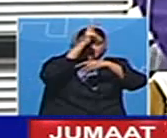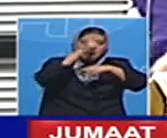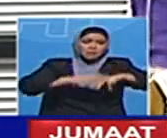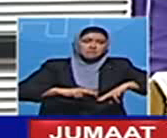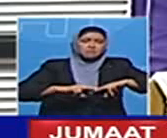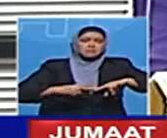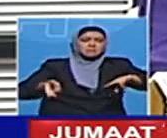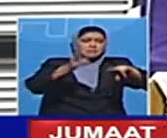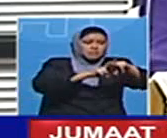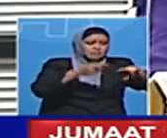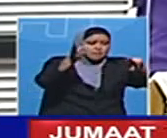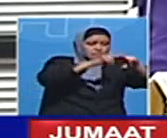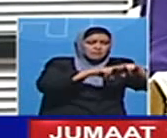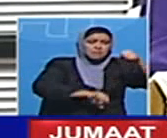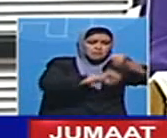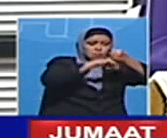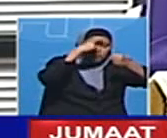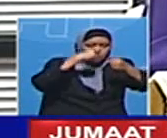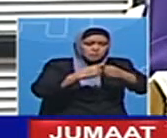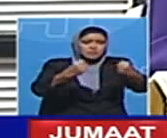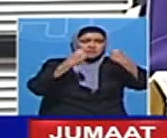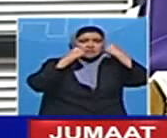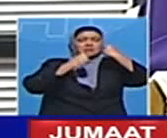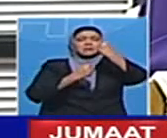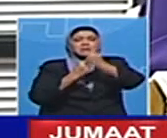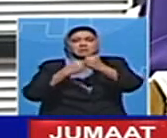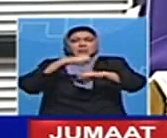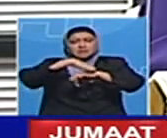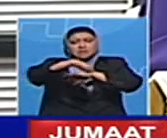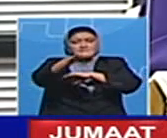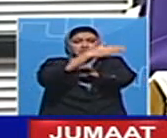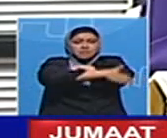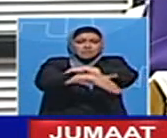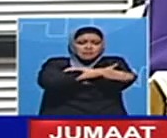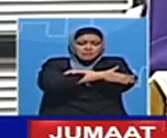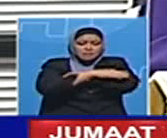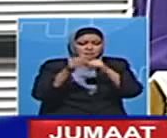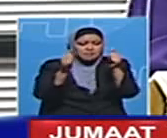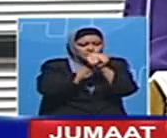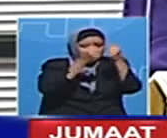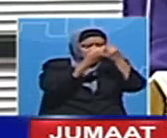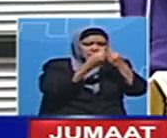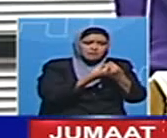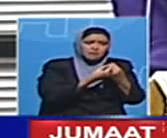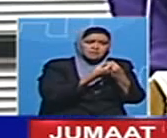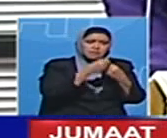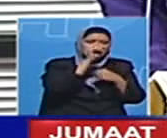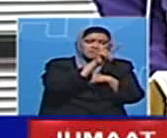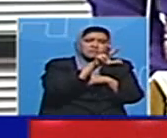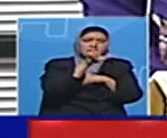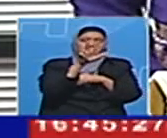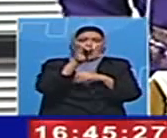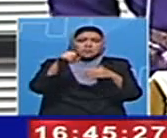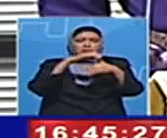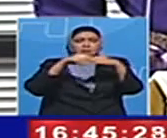sokongan untuk memperkukuhkan eksport negara dengan itu R35 juta diperuntukkan